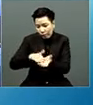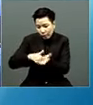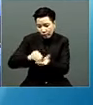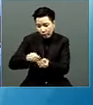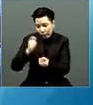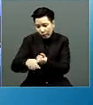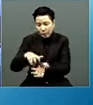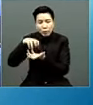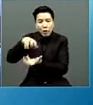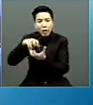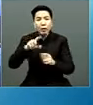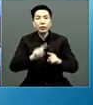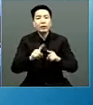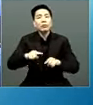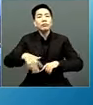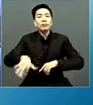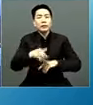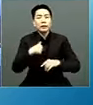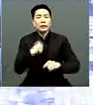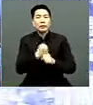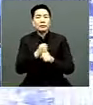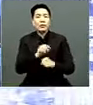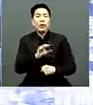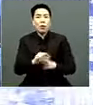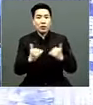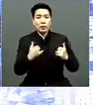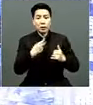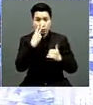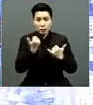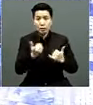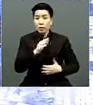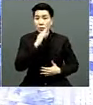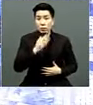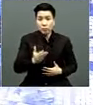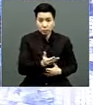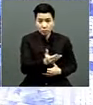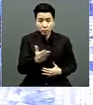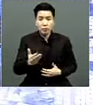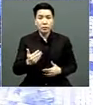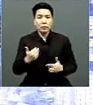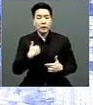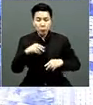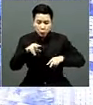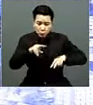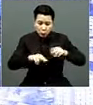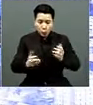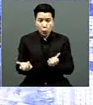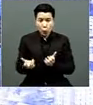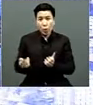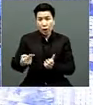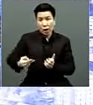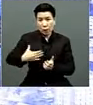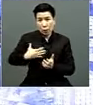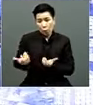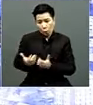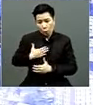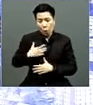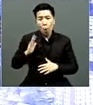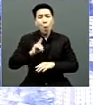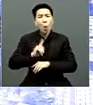ดขึ้นเป็นภาระงานของเรานะครับเพราะฉะนั้นถ้าท่านมีการดูแลลูกหลานของท่านหรือคนที่เ